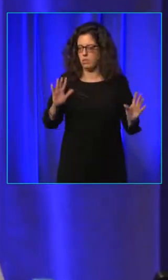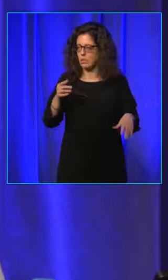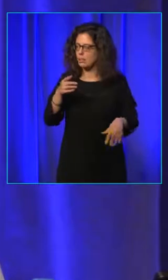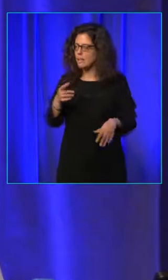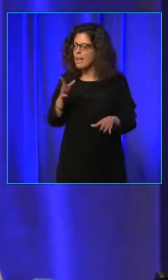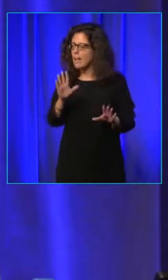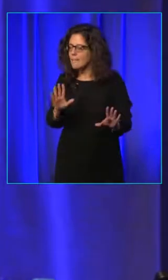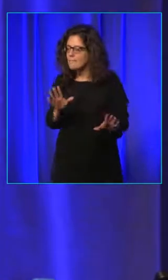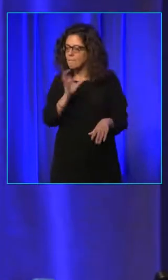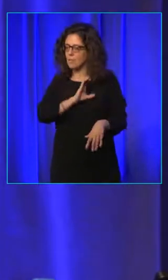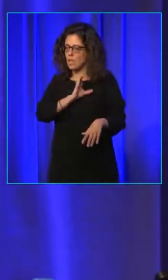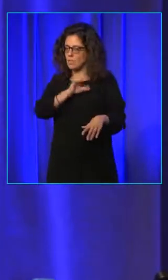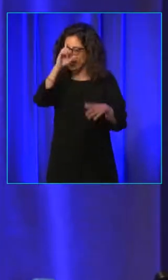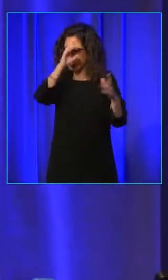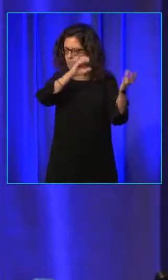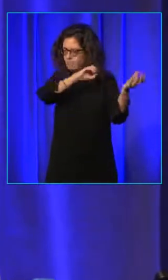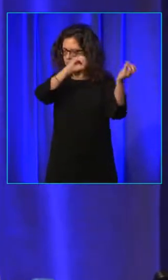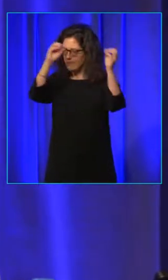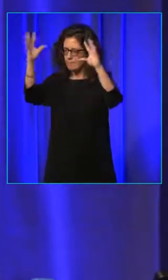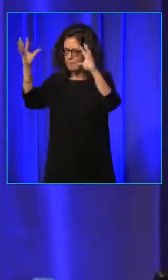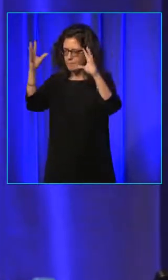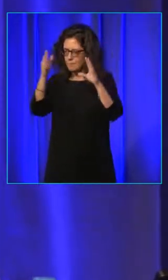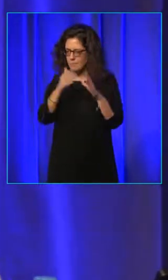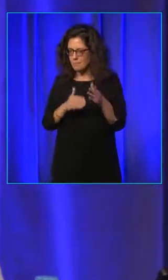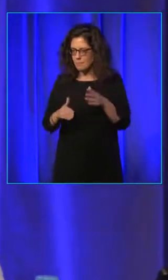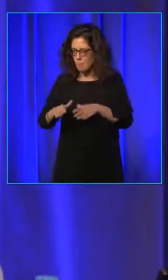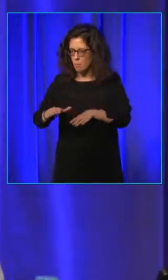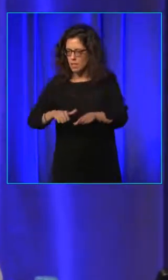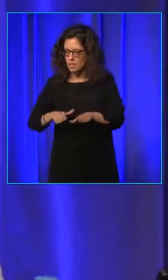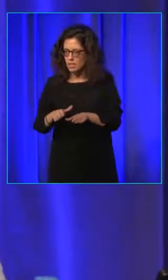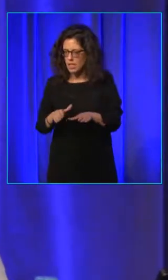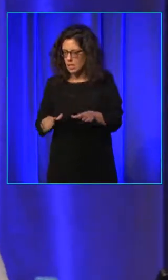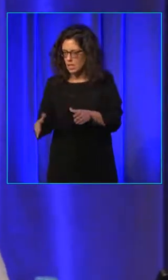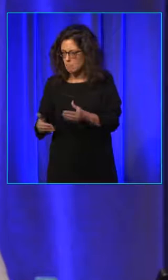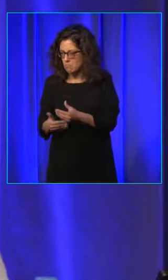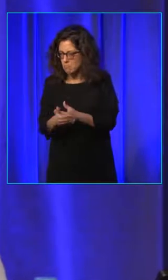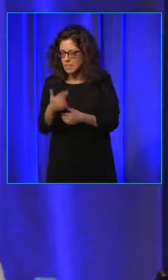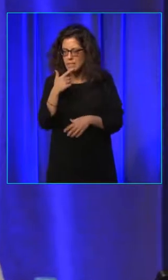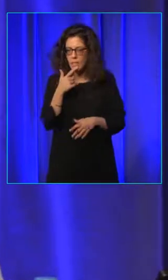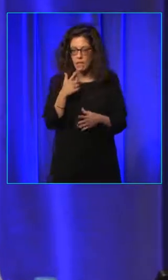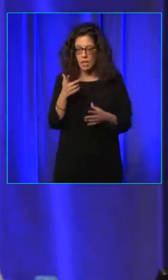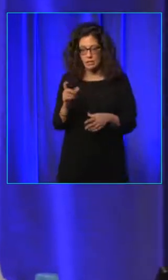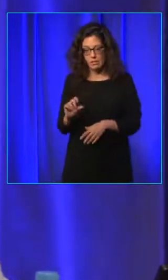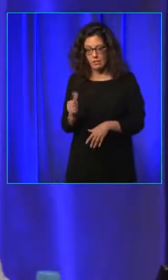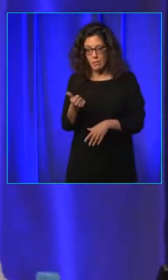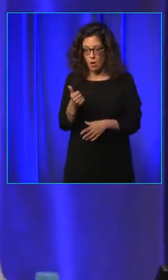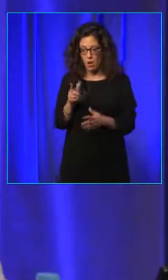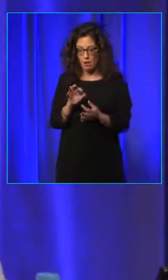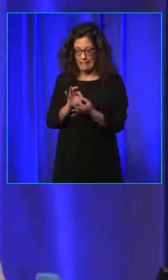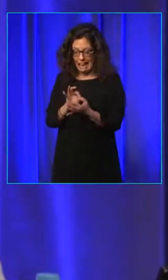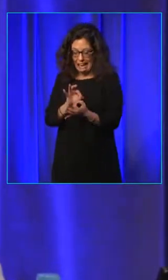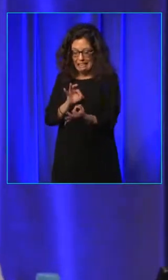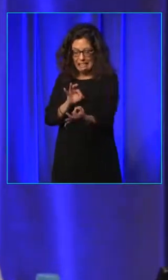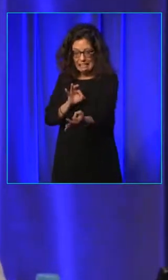submodalités. Quand vous faites sur une ligne, elle faisait l'exercice sur une ligne qui était plus petite que la poutre. La poutre fait